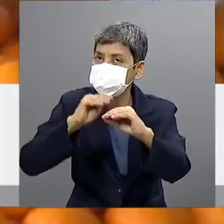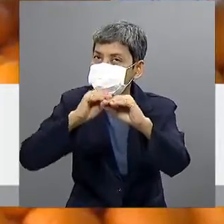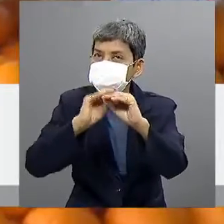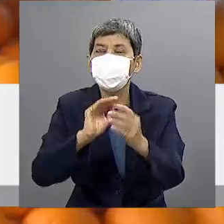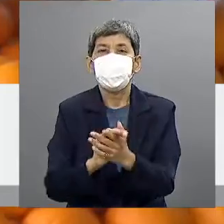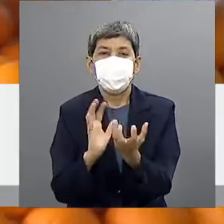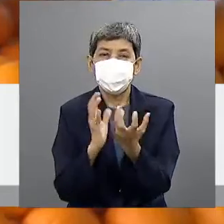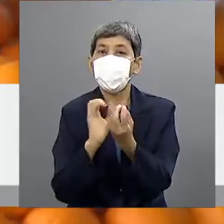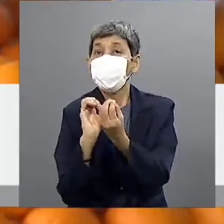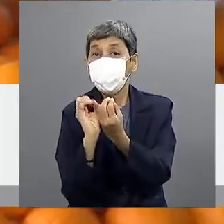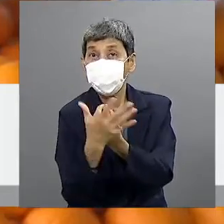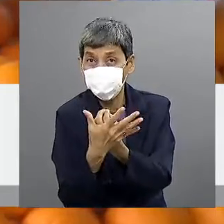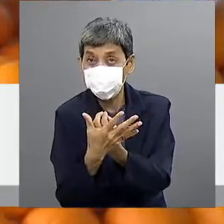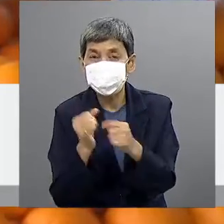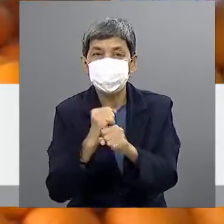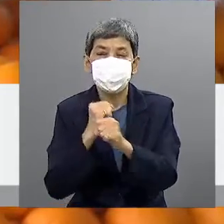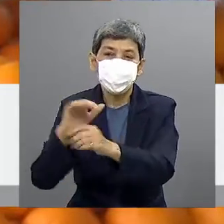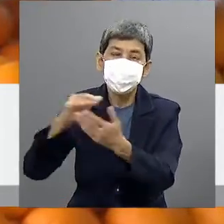ไม้รับมาจากตลาดสดเมืองใหม่ครับ